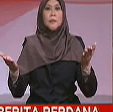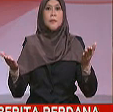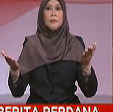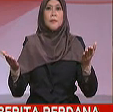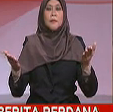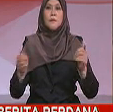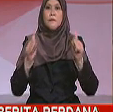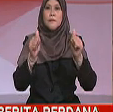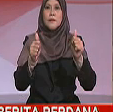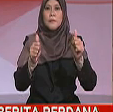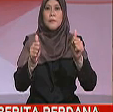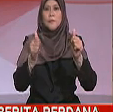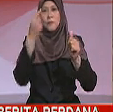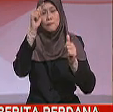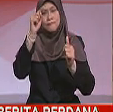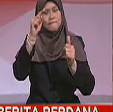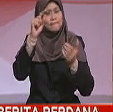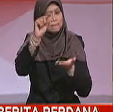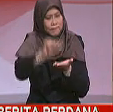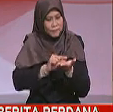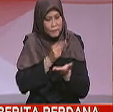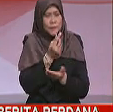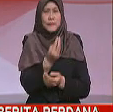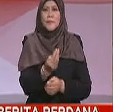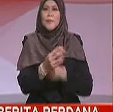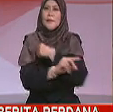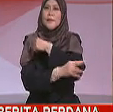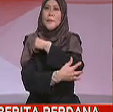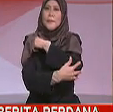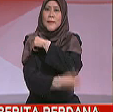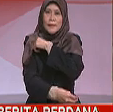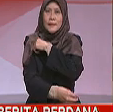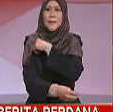terutama dalam kalangan berpendapatan rendah dan miskin,